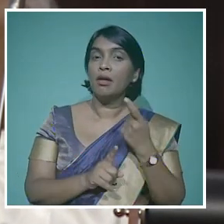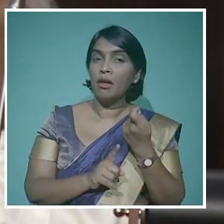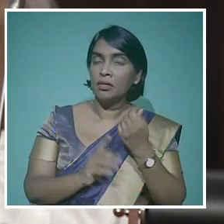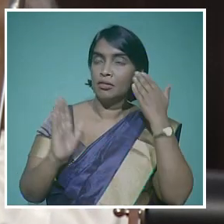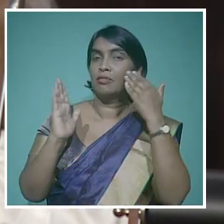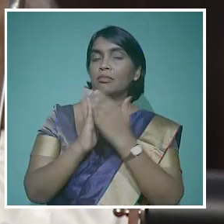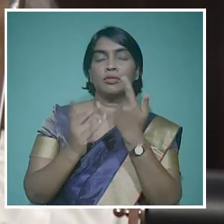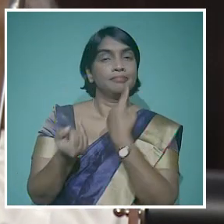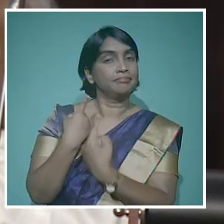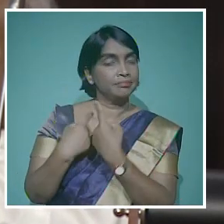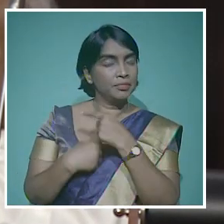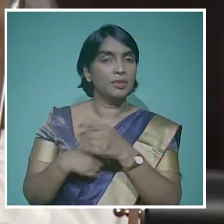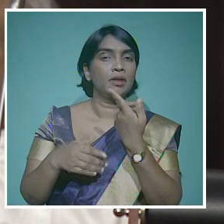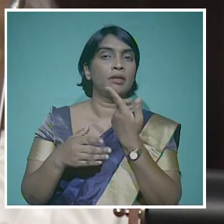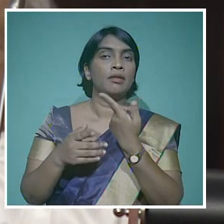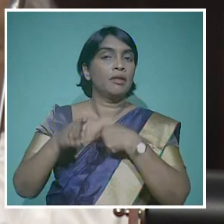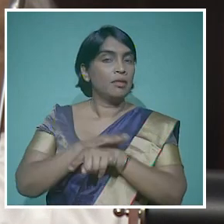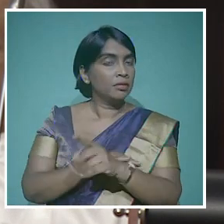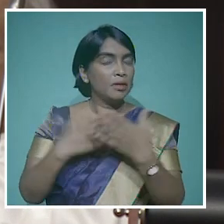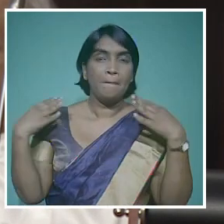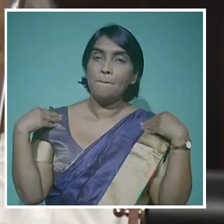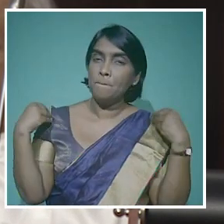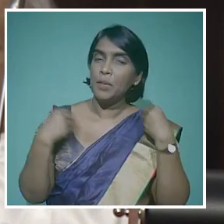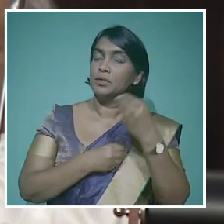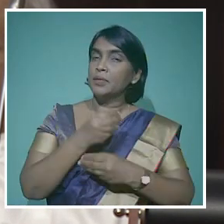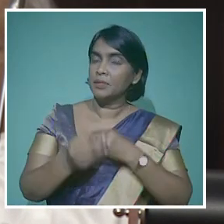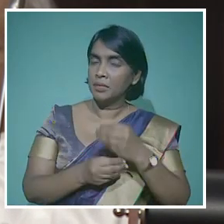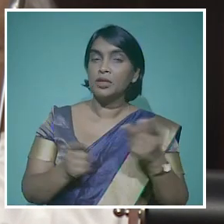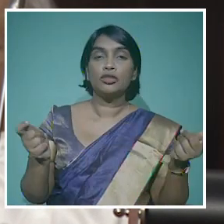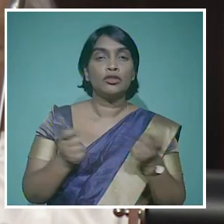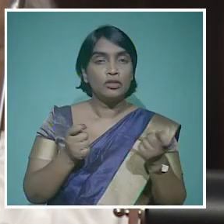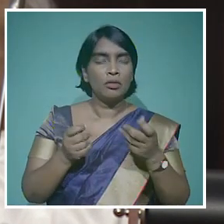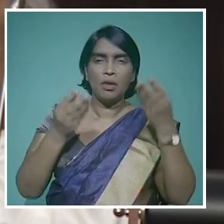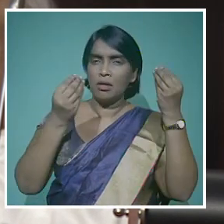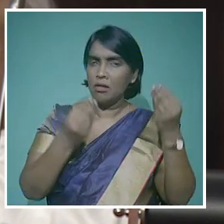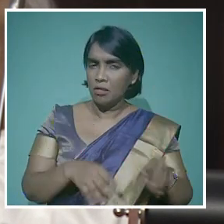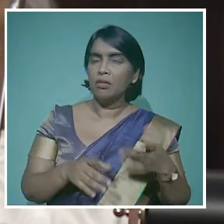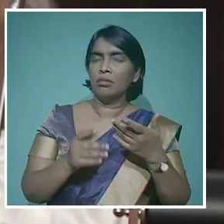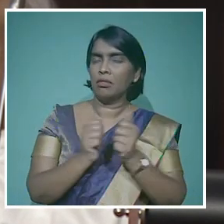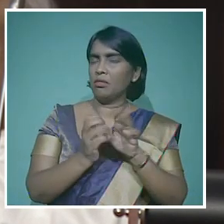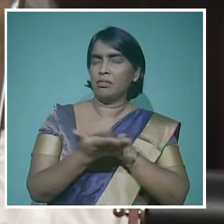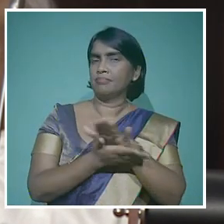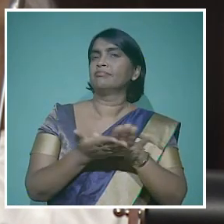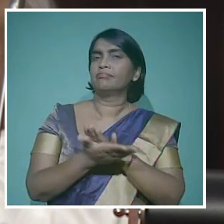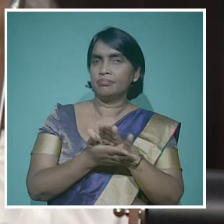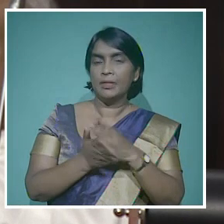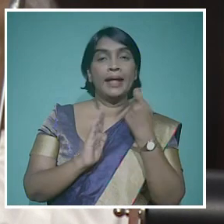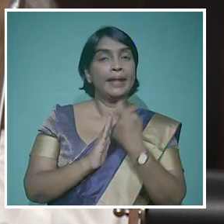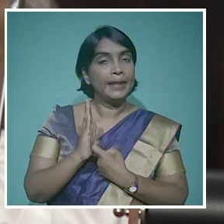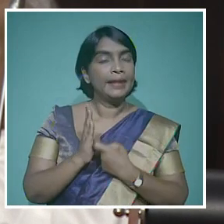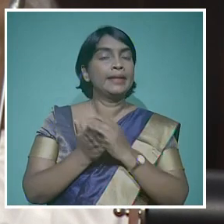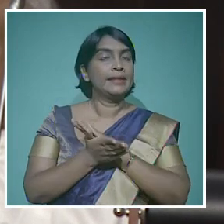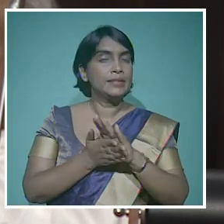කටයුතු නියාමනය, යටිදල පහසුකම් සඳහා ආයෝජනය, වෙළඳපොළ අසාර්ථකයන් නිරවැදි කිරීම සහ නීති හා